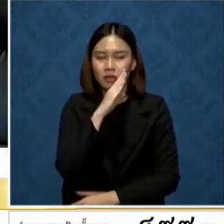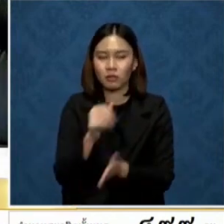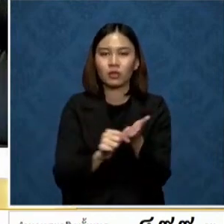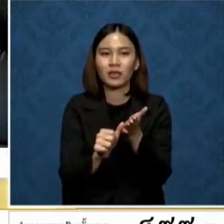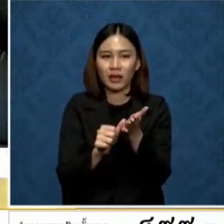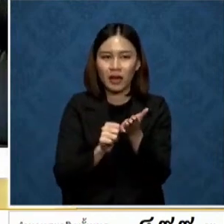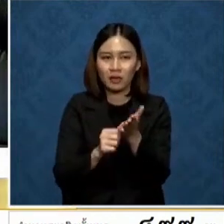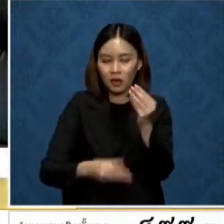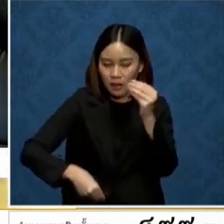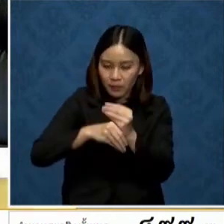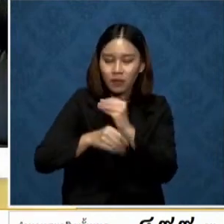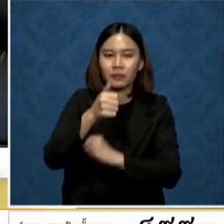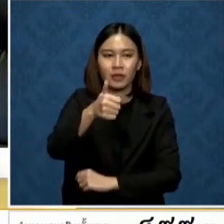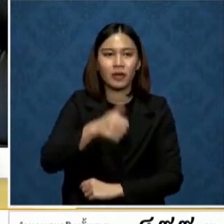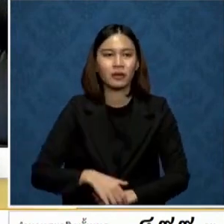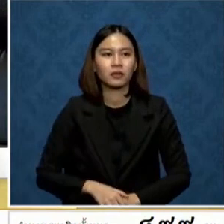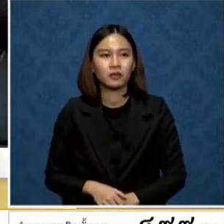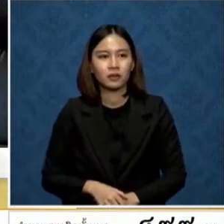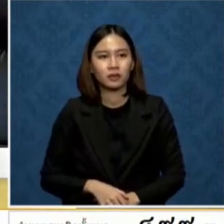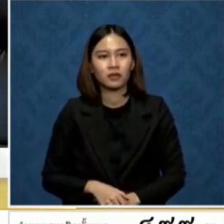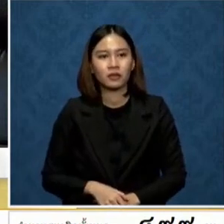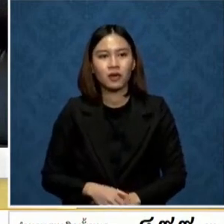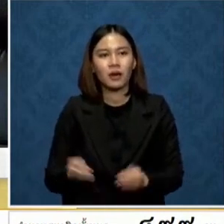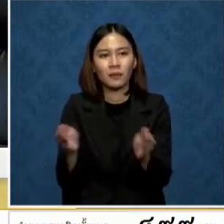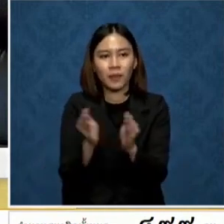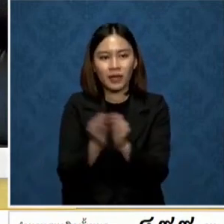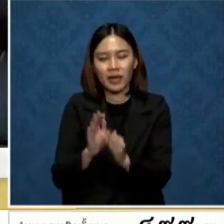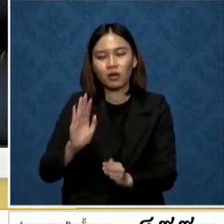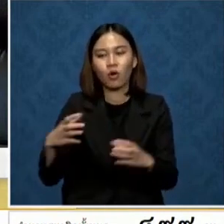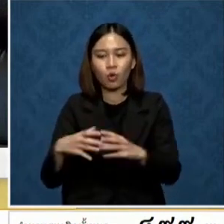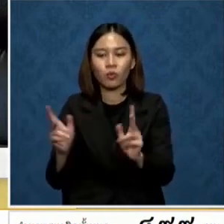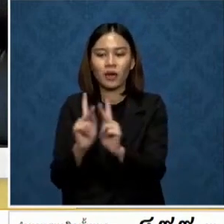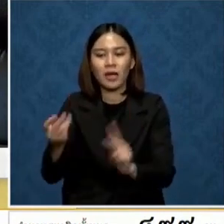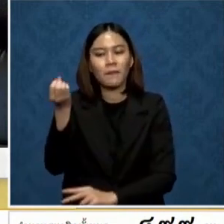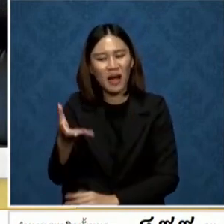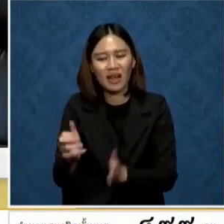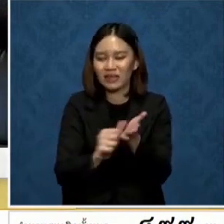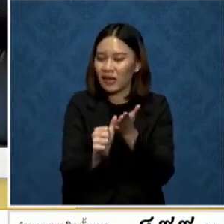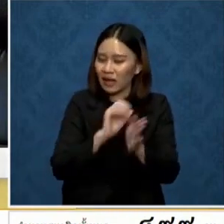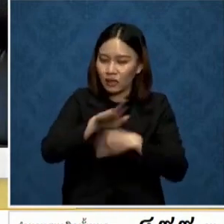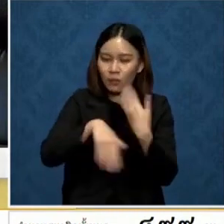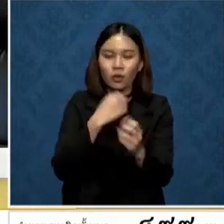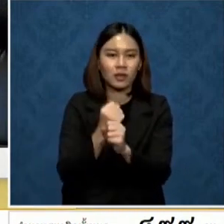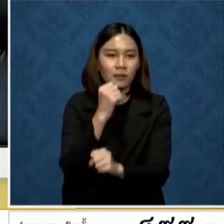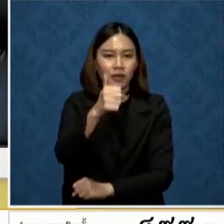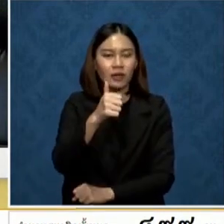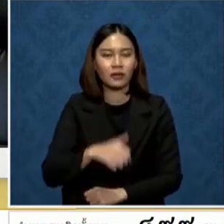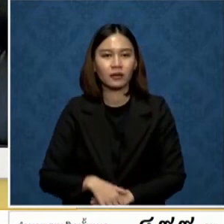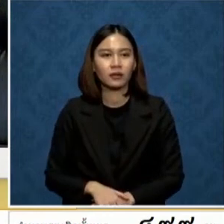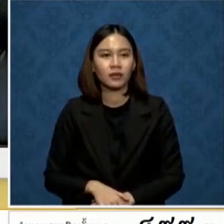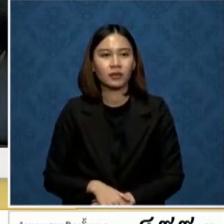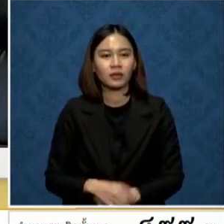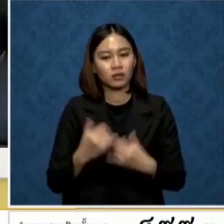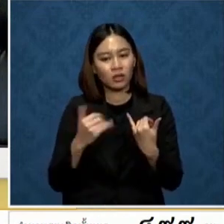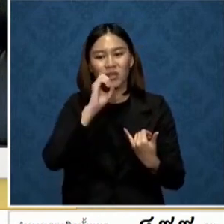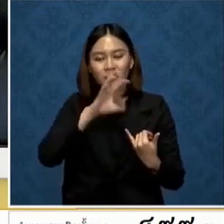ไขท่านเพิ่มเติมได้ครับแล้วท่านก็เป็นเสียรส่วนใหญ่ในกรรมาธิการอยู่แล้วท่านแก้ได้ทุกอย่างครับนี่ท่าน